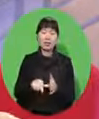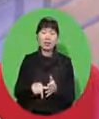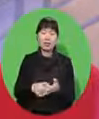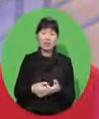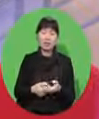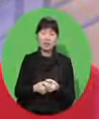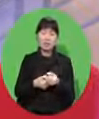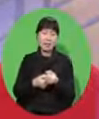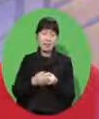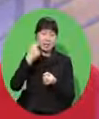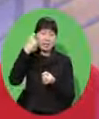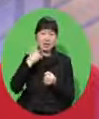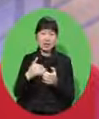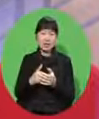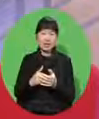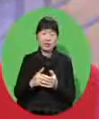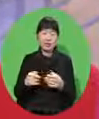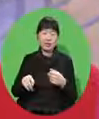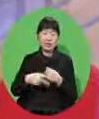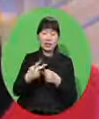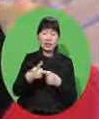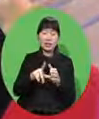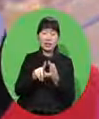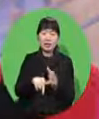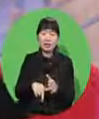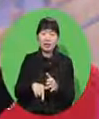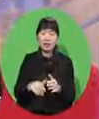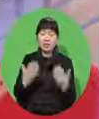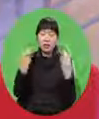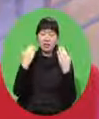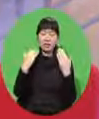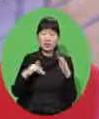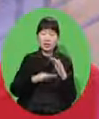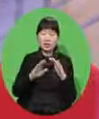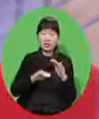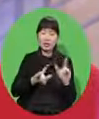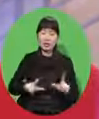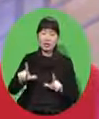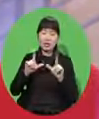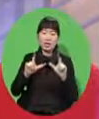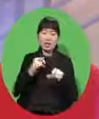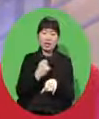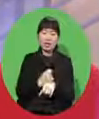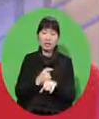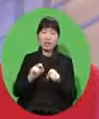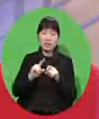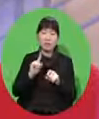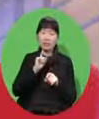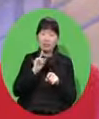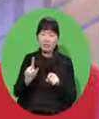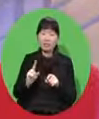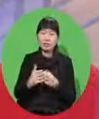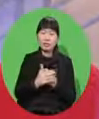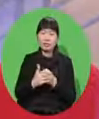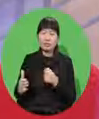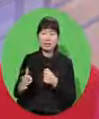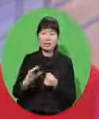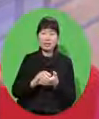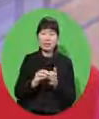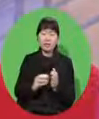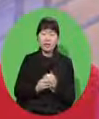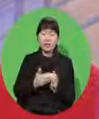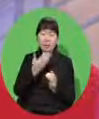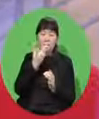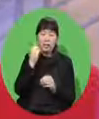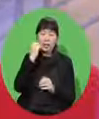이르고요. 초등학교 1학년 정도가 되면 아이가 학교나 가정생활에서 생활하는 게 대부분이에요. 네. 그래서 웬만큼 아이가